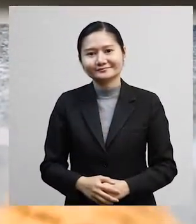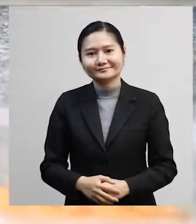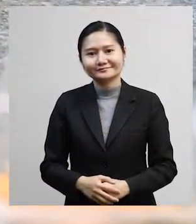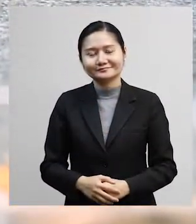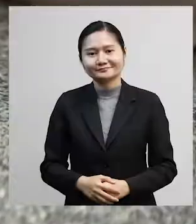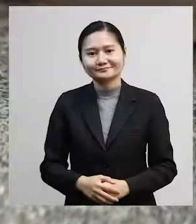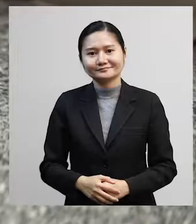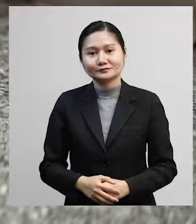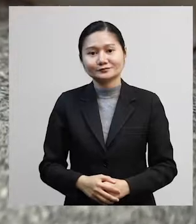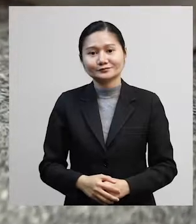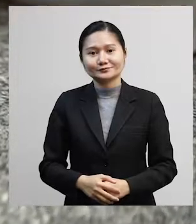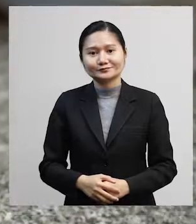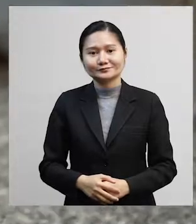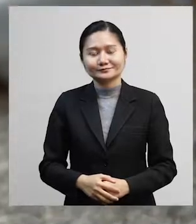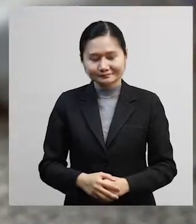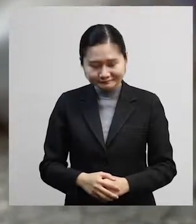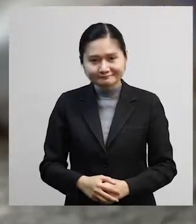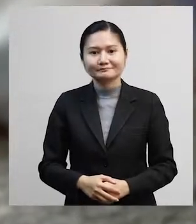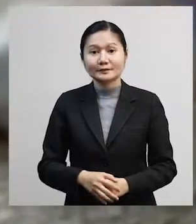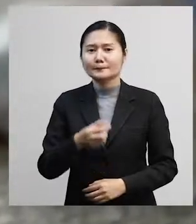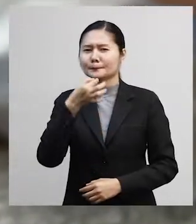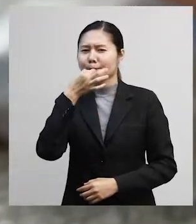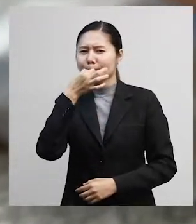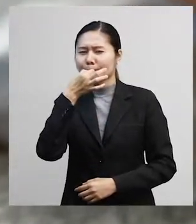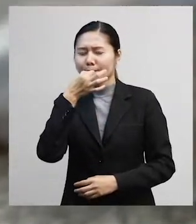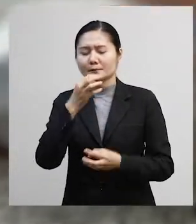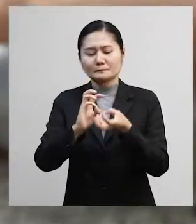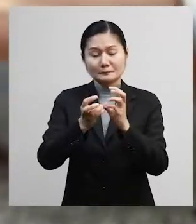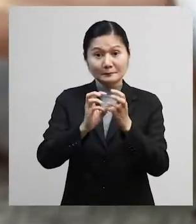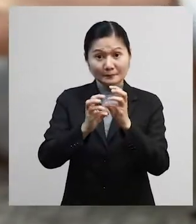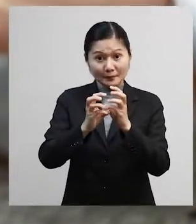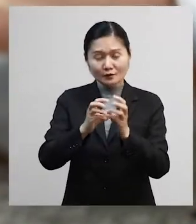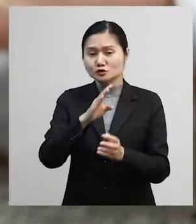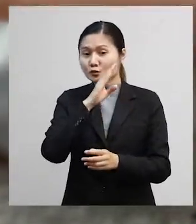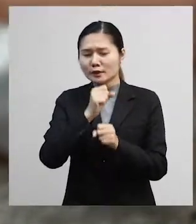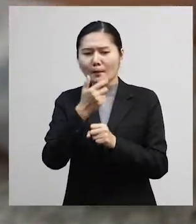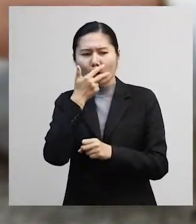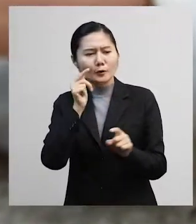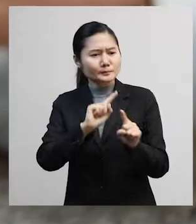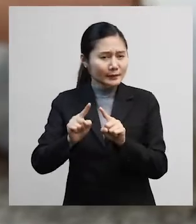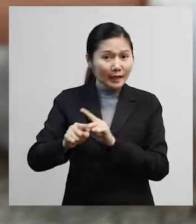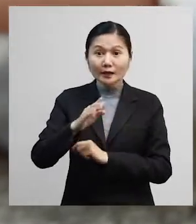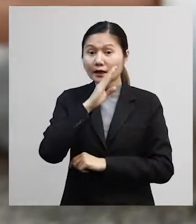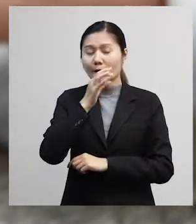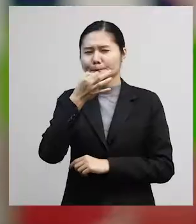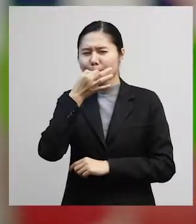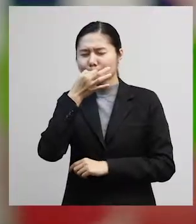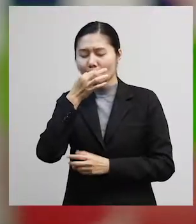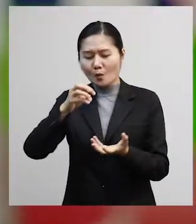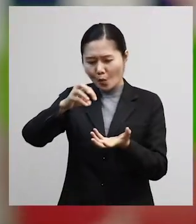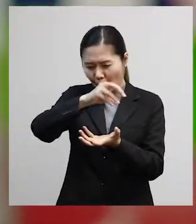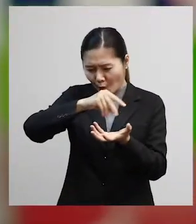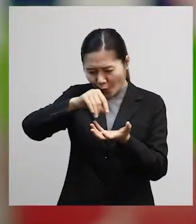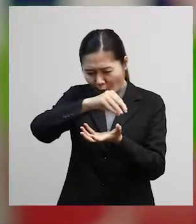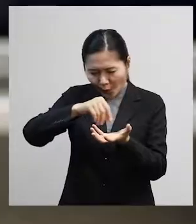ในชุดแรกนี้นะคะก็คือเกลือซึ่งเกลือเนี่ยค่ะเวลาที่เราทำขนมหวานค่ะถ้าเราใส่เกลือลงไปนิดหน่อยมันจะ